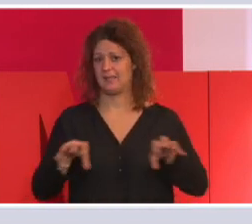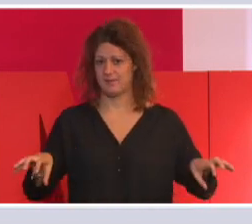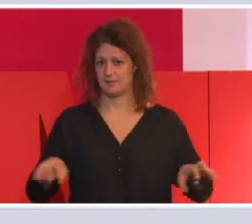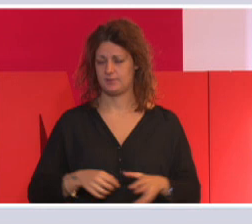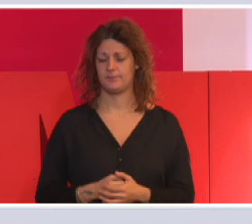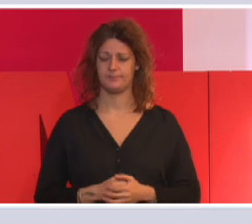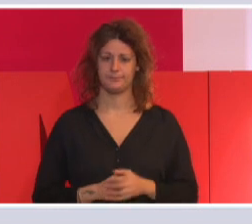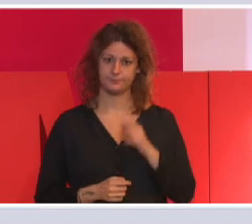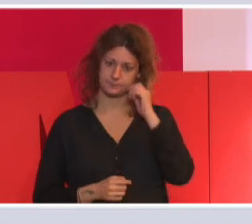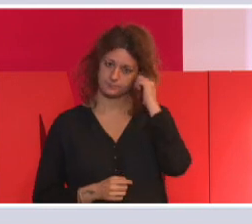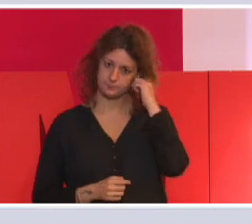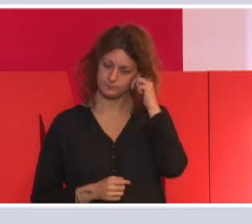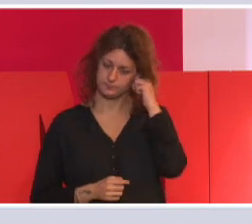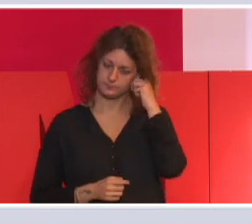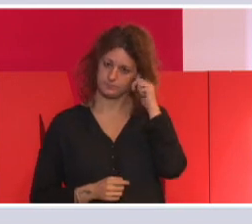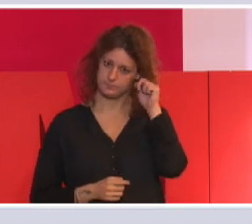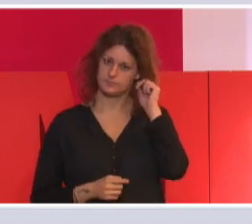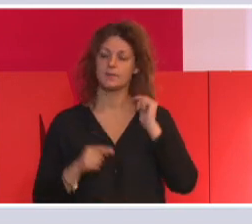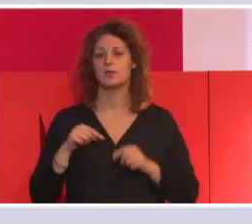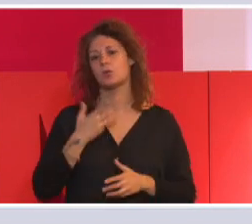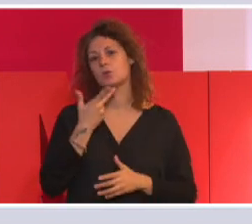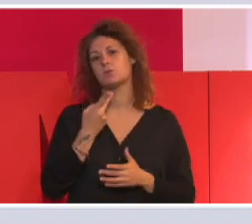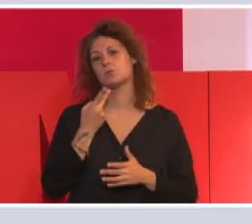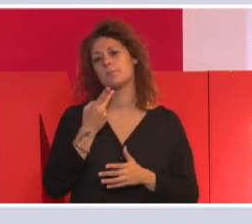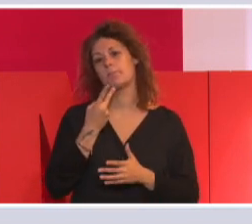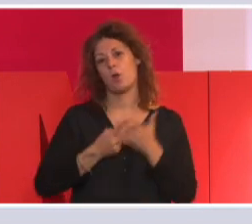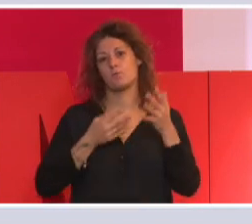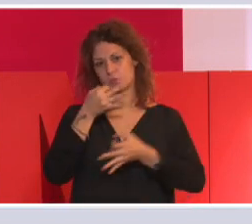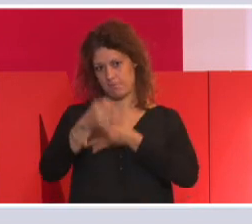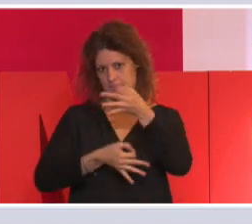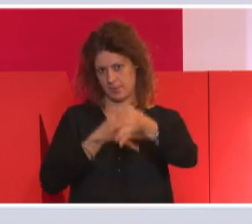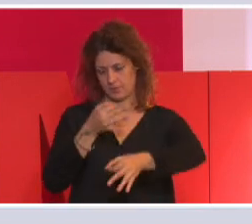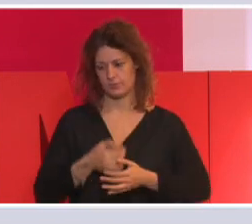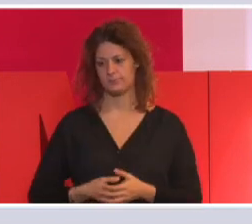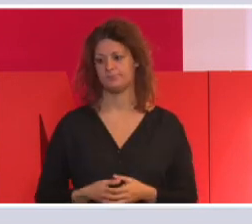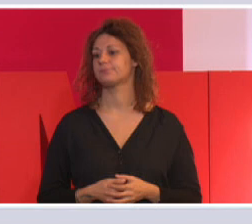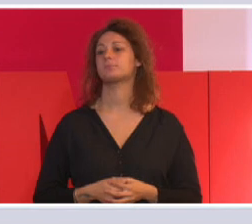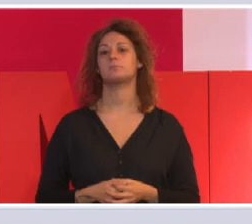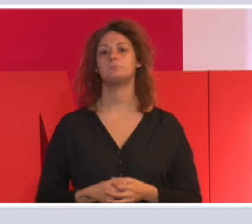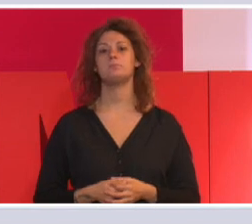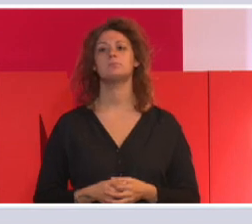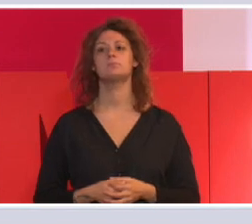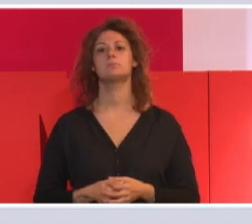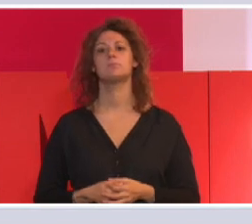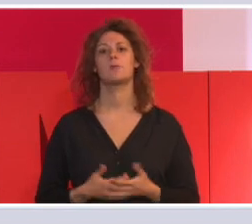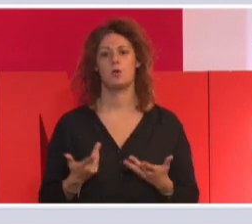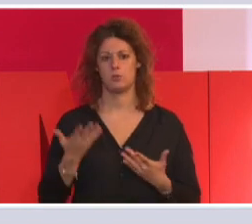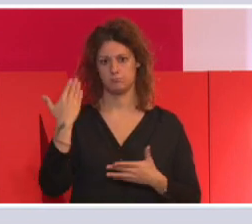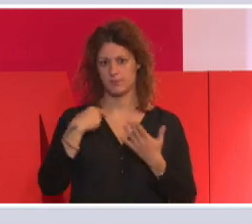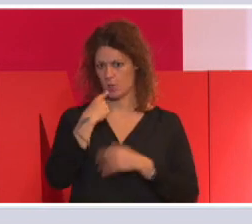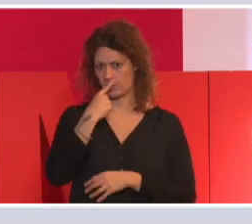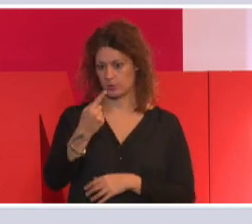e per provare a spiegarvelo spero il più chiaramente possibile ri faccio un passo indietro quindi abbiamo detto siamo organismi biologici